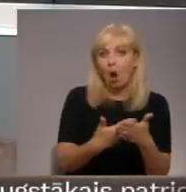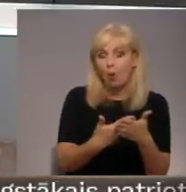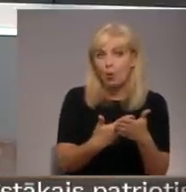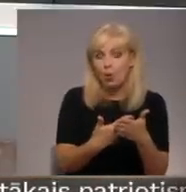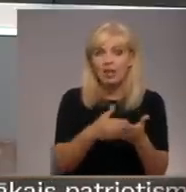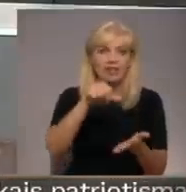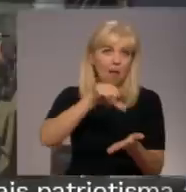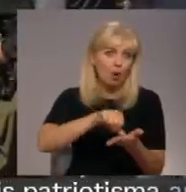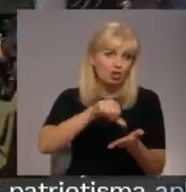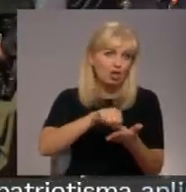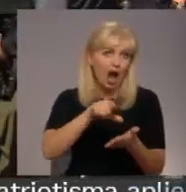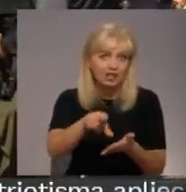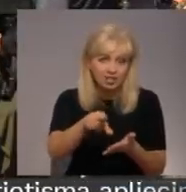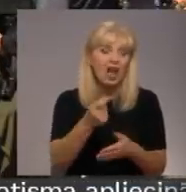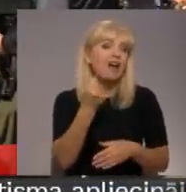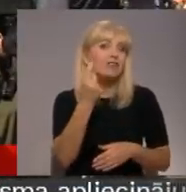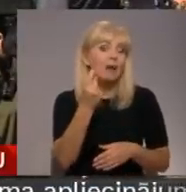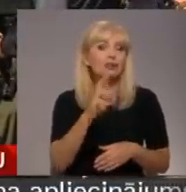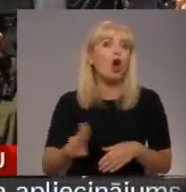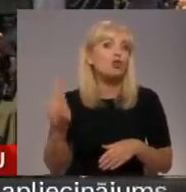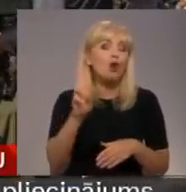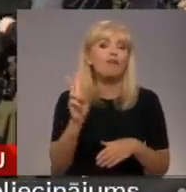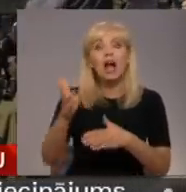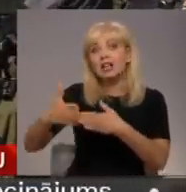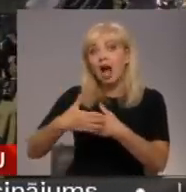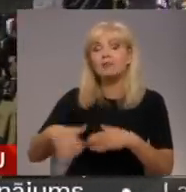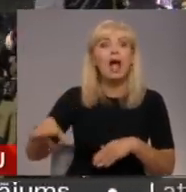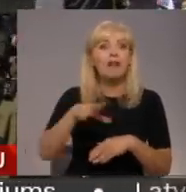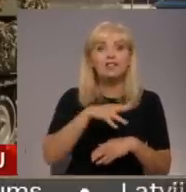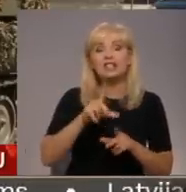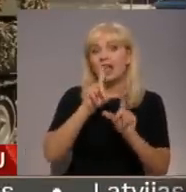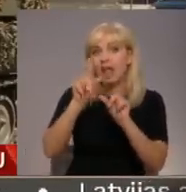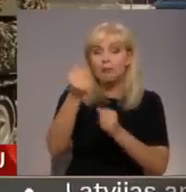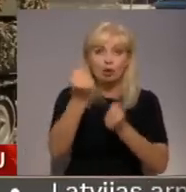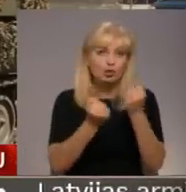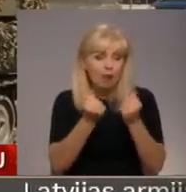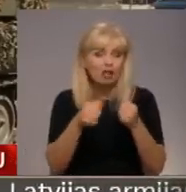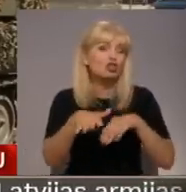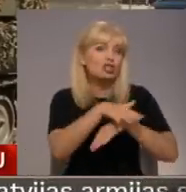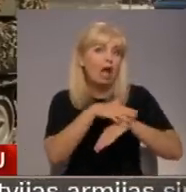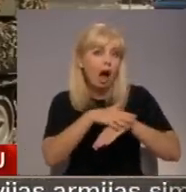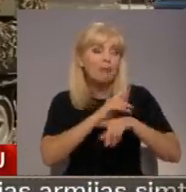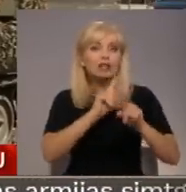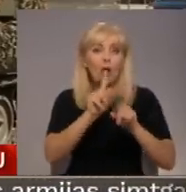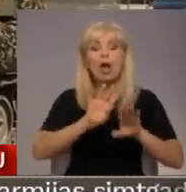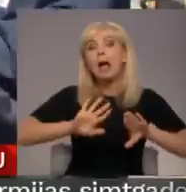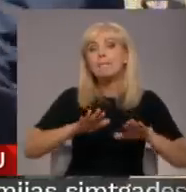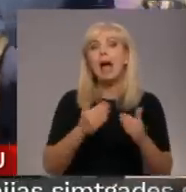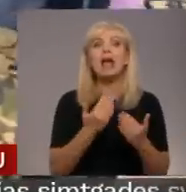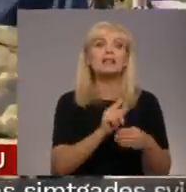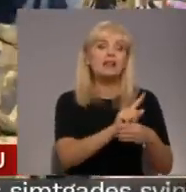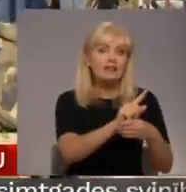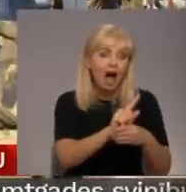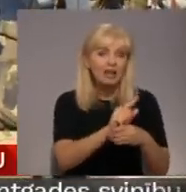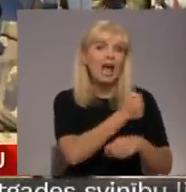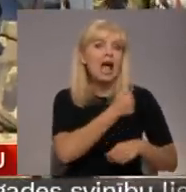reportāžā. 11. novembra Krasmalā šodien viss nebrauc automašīnas un sabiedriskais transports, bet gan tanki, karavīru auto